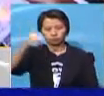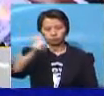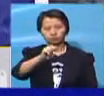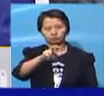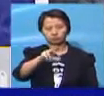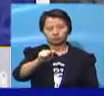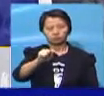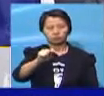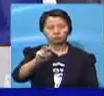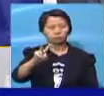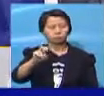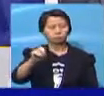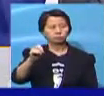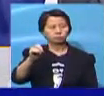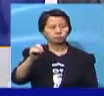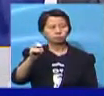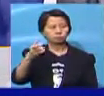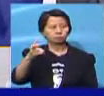2017.